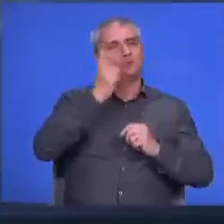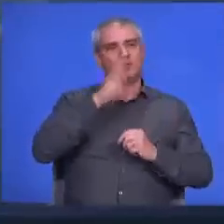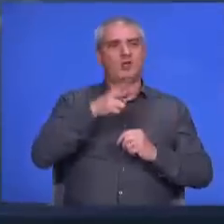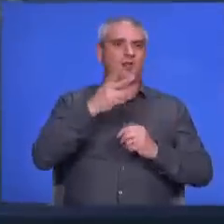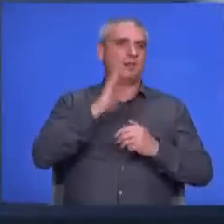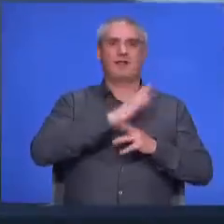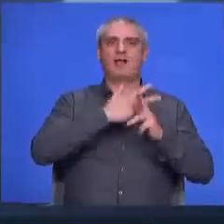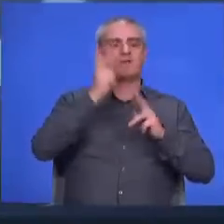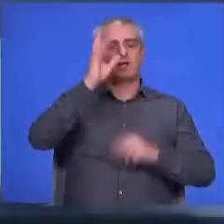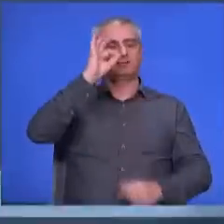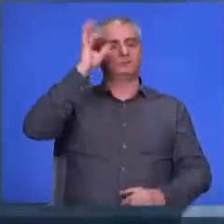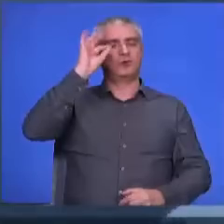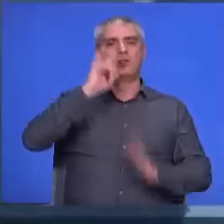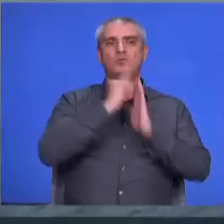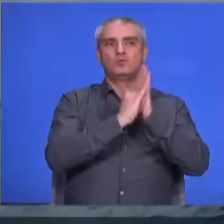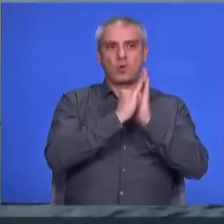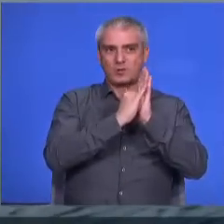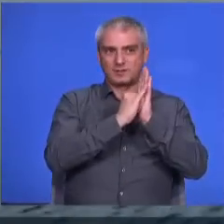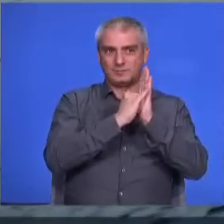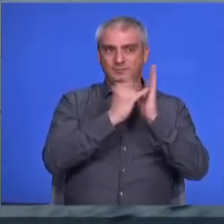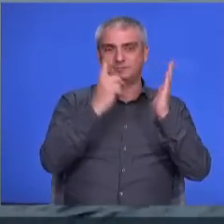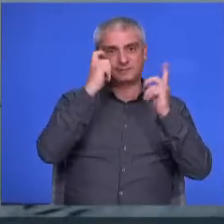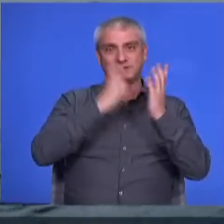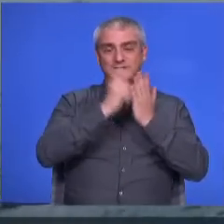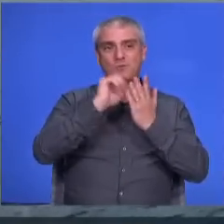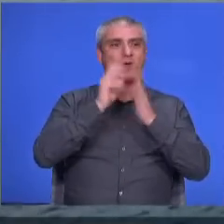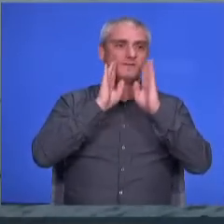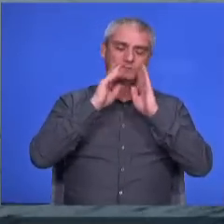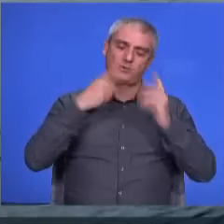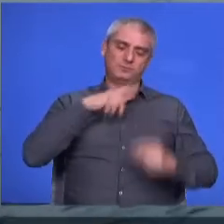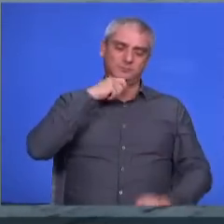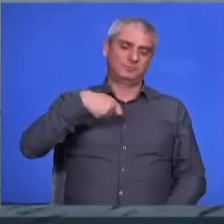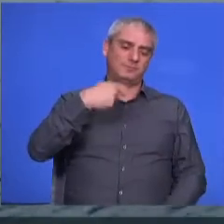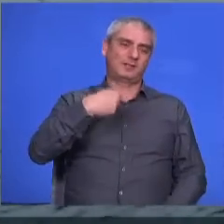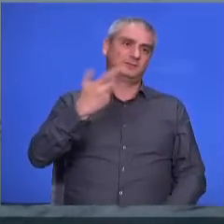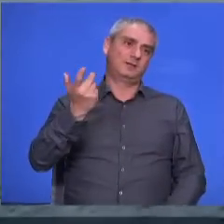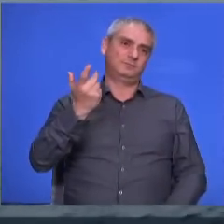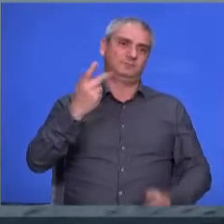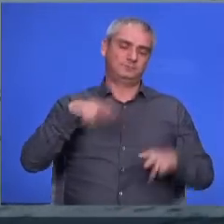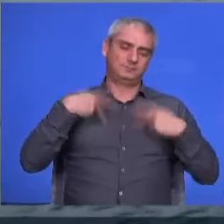כאושיית יוטיוב, אינסטגרם ופייסבוק ולצאת לפנסיה, להיות פשוט לוויתן.